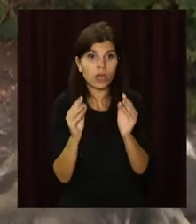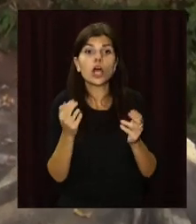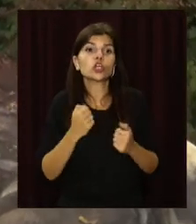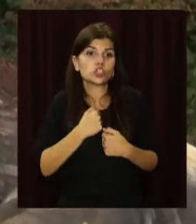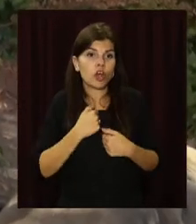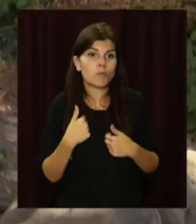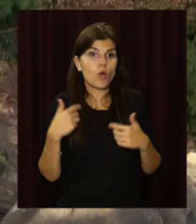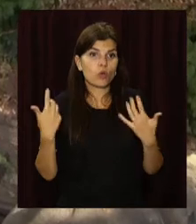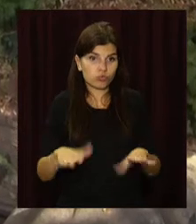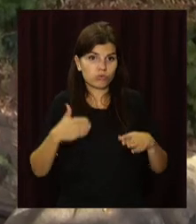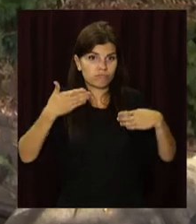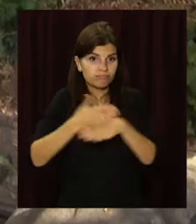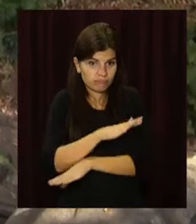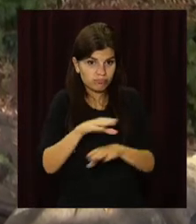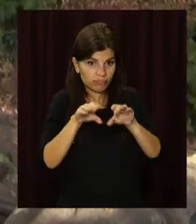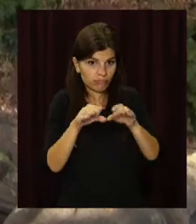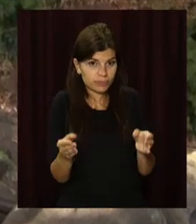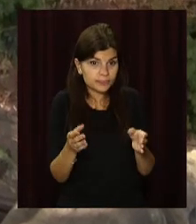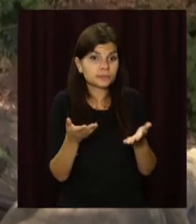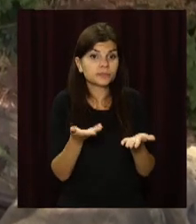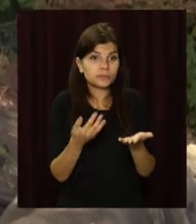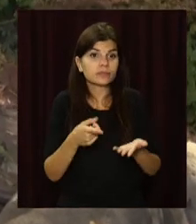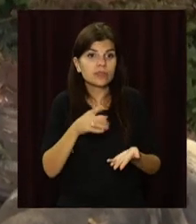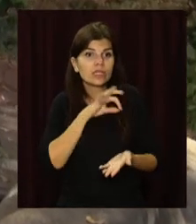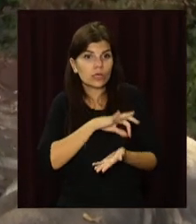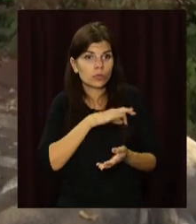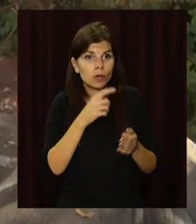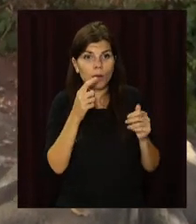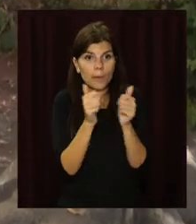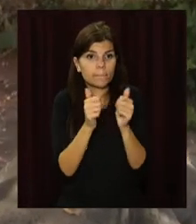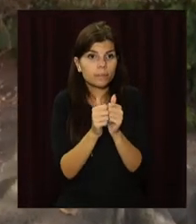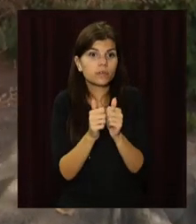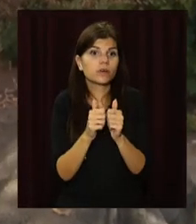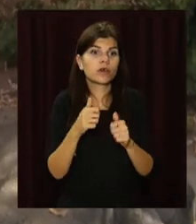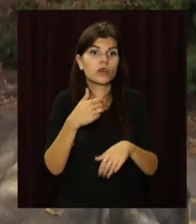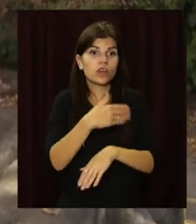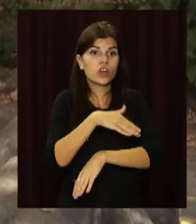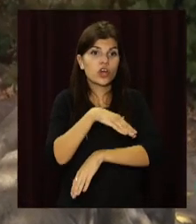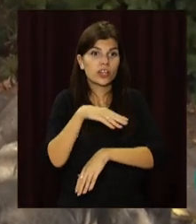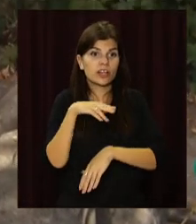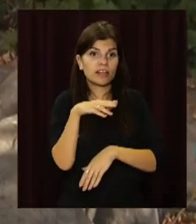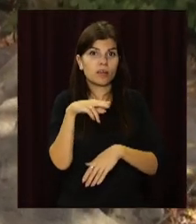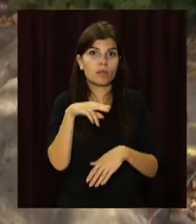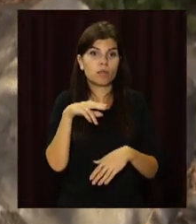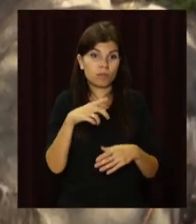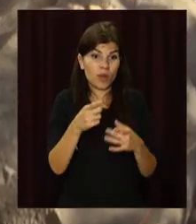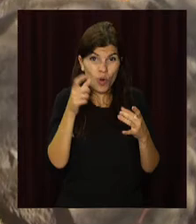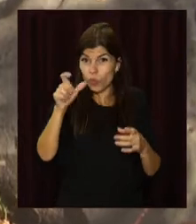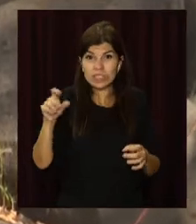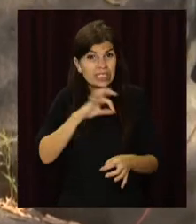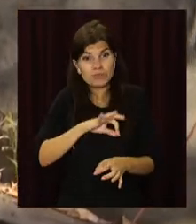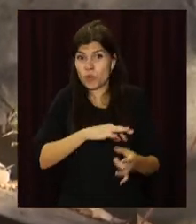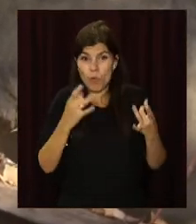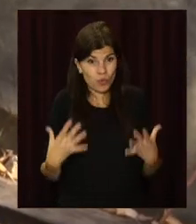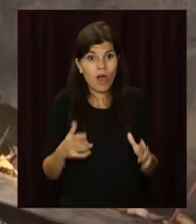вже розколоту навпіл. І вона використовувалася біля подвір'я в якості лавки. На ній просто її застеляли рядном і